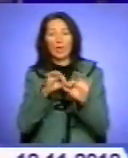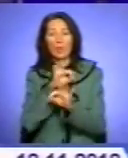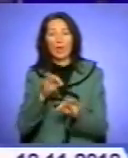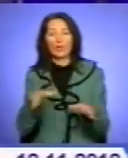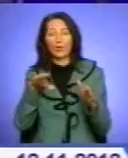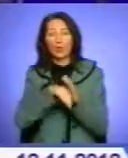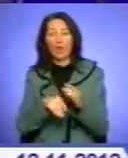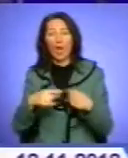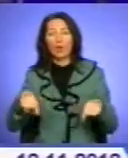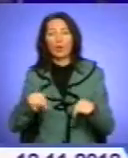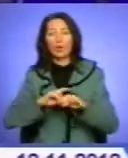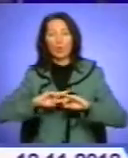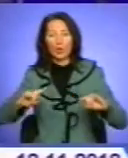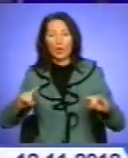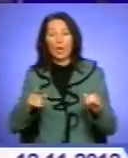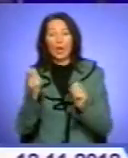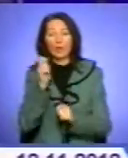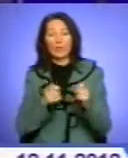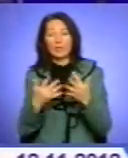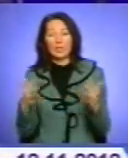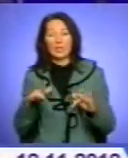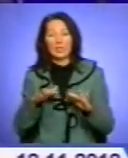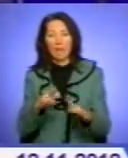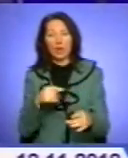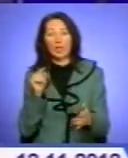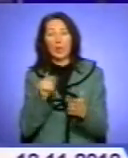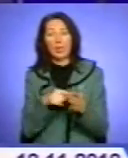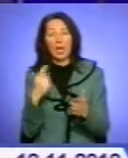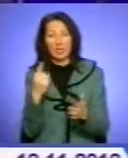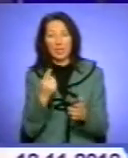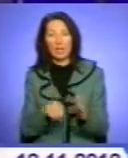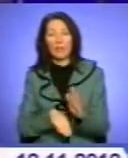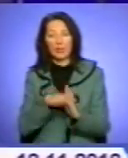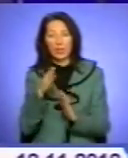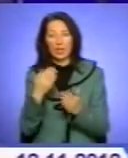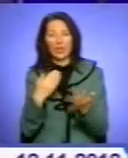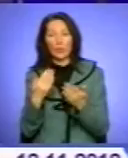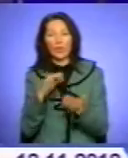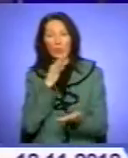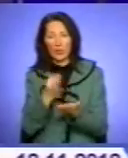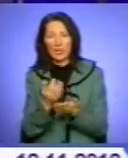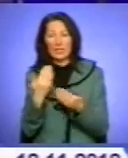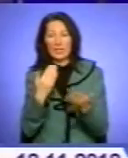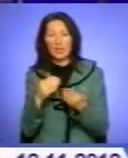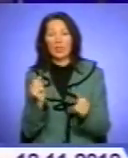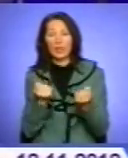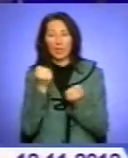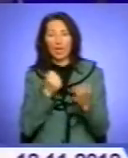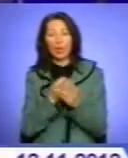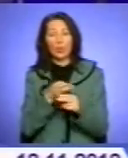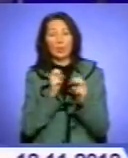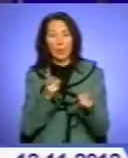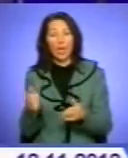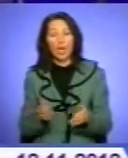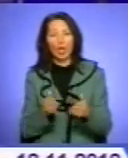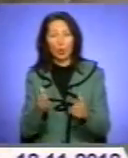столи, конференції та низку інших заходів. Мета єдина – підвищити відповідальне ставлення водія до безпеки на дорозі. Подробиці у